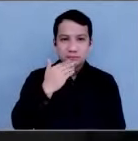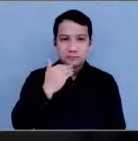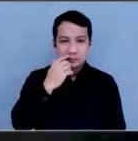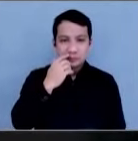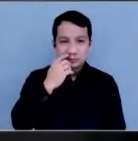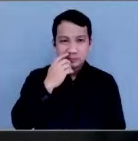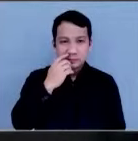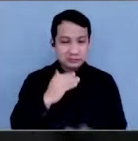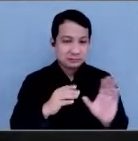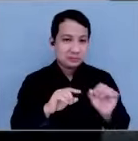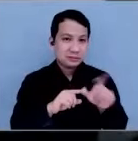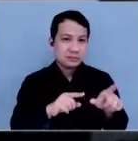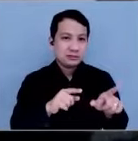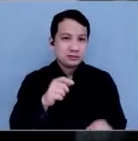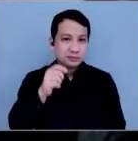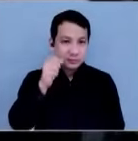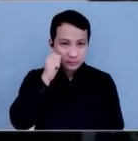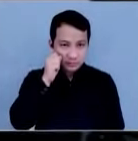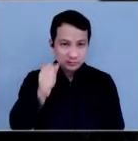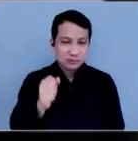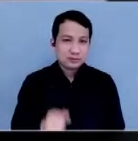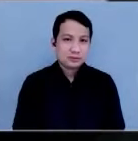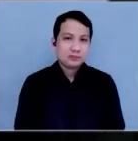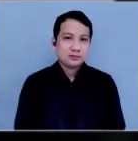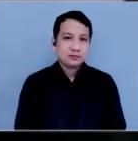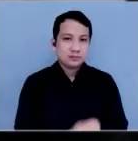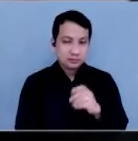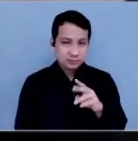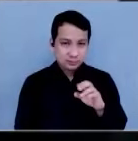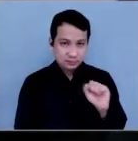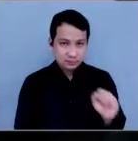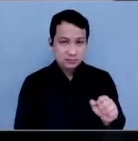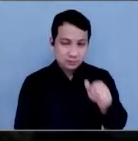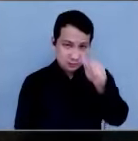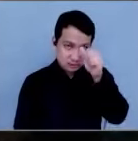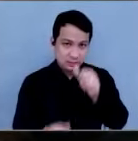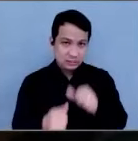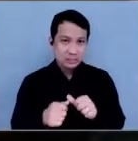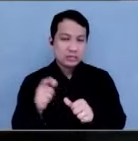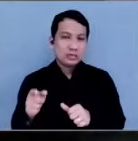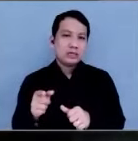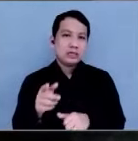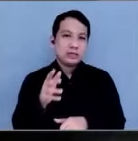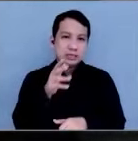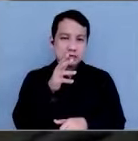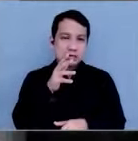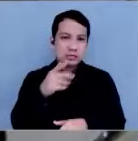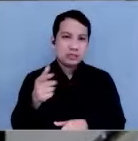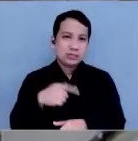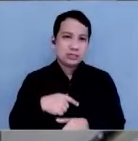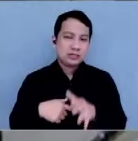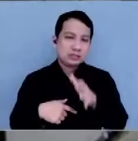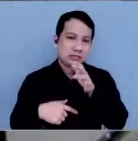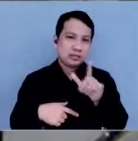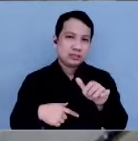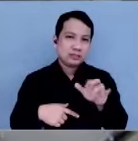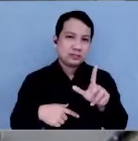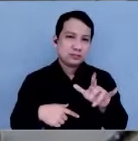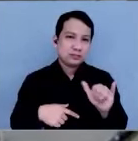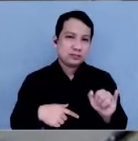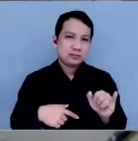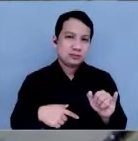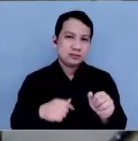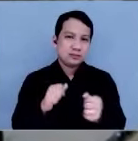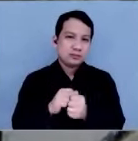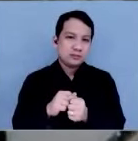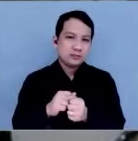na si Snooki Serna. Si Snooki, inalala kung paano naging ina sa kanya si Mother Lily. One that is striking